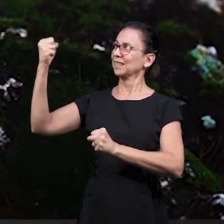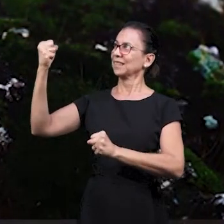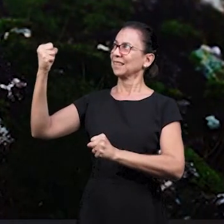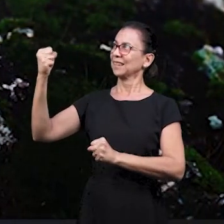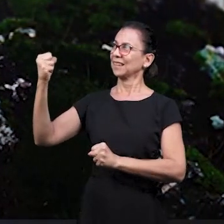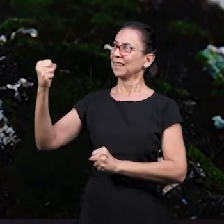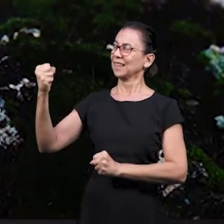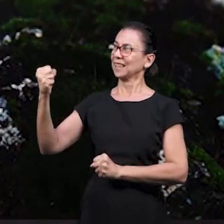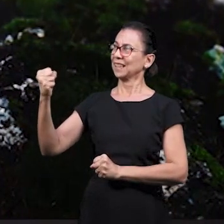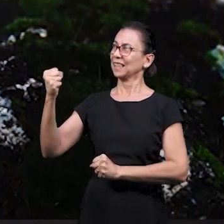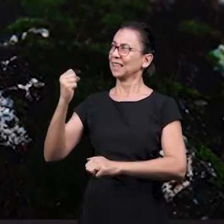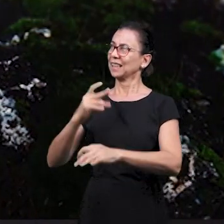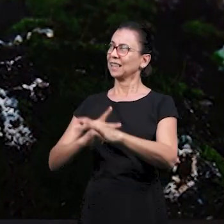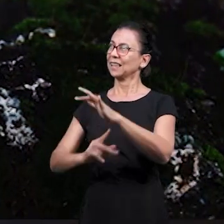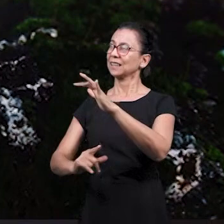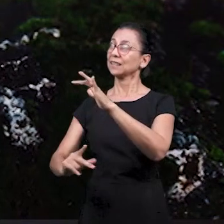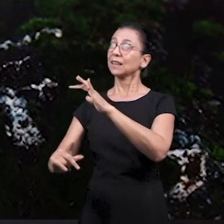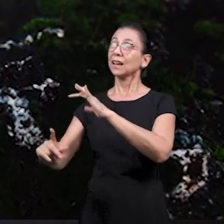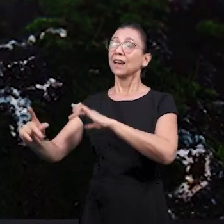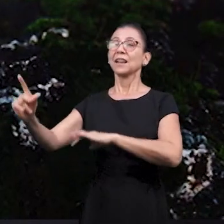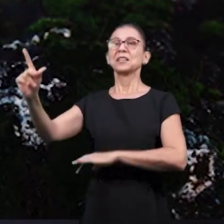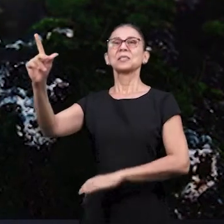на веки веки.